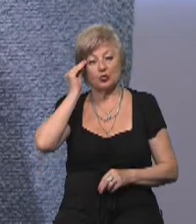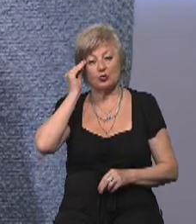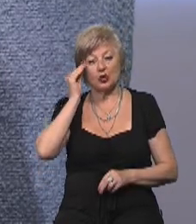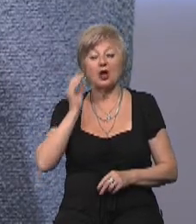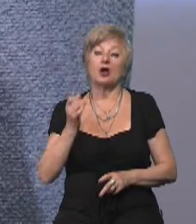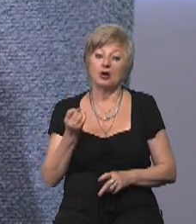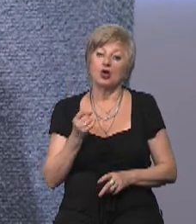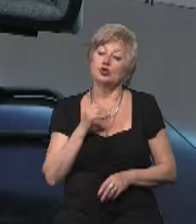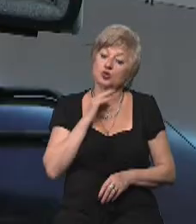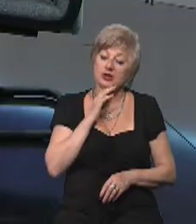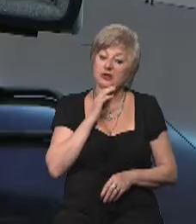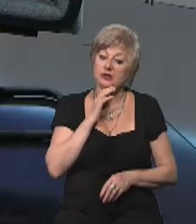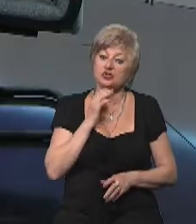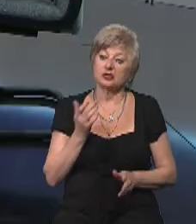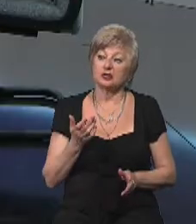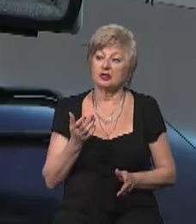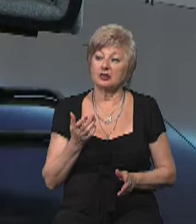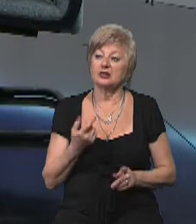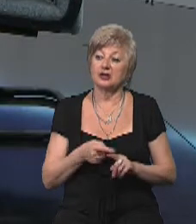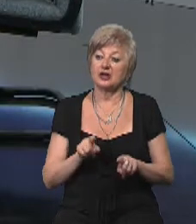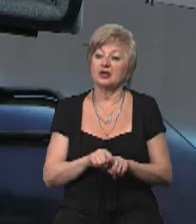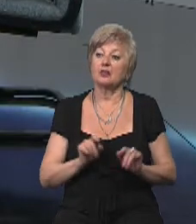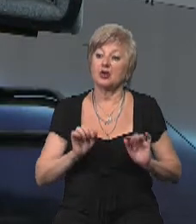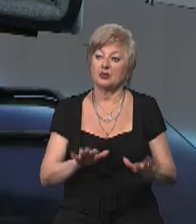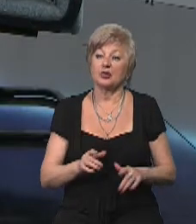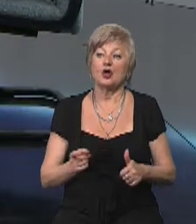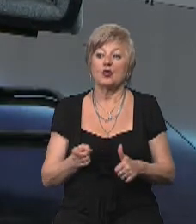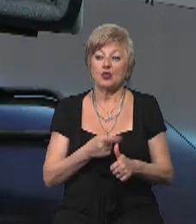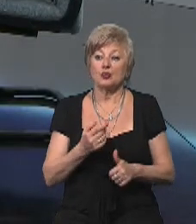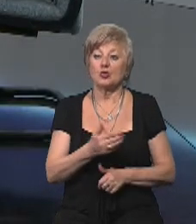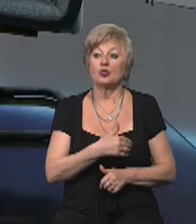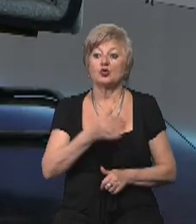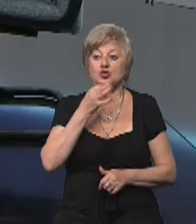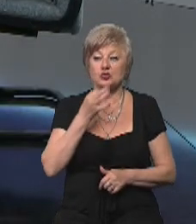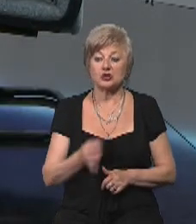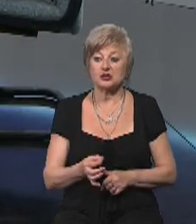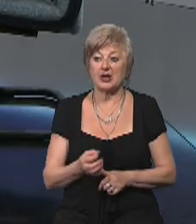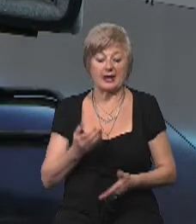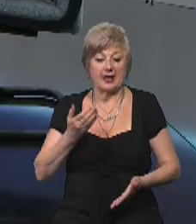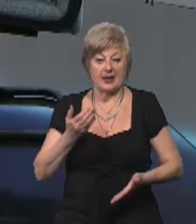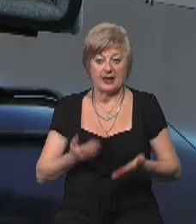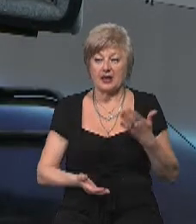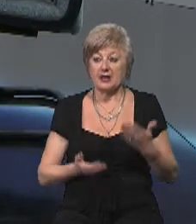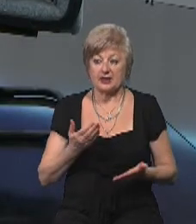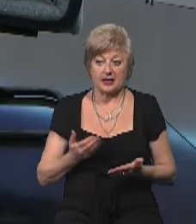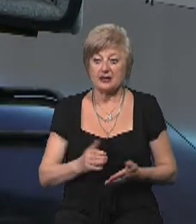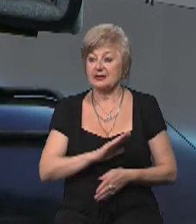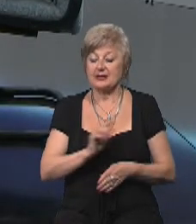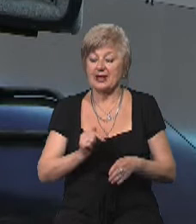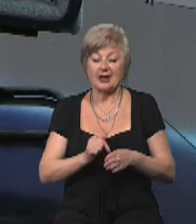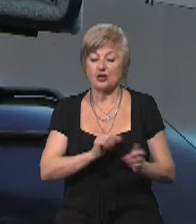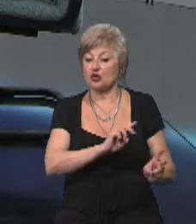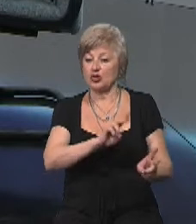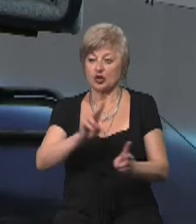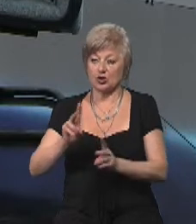будуть достатні, такі заходи? Ну, по-перше, хочу сказати, що якщо не реагують